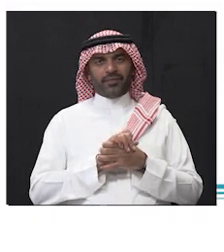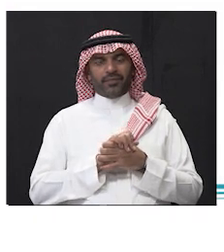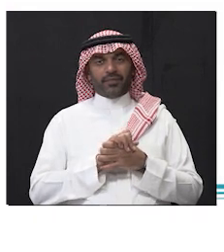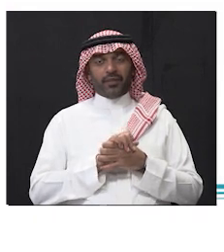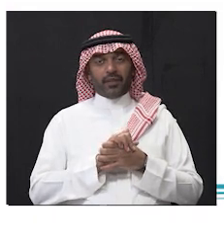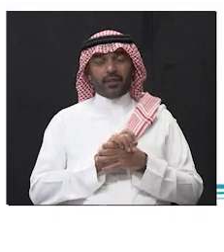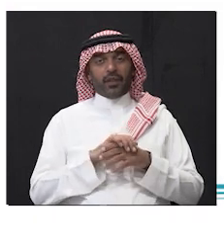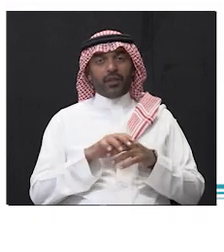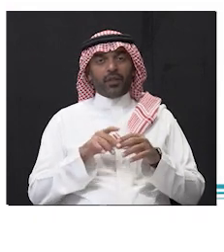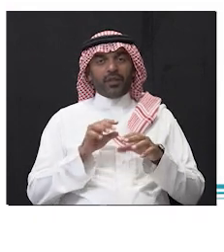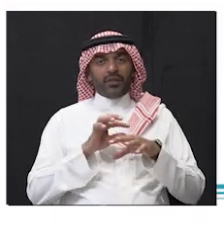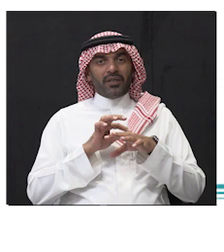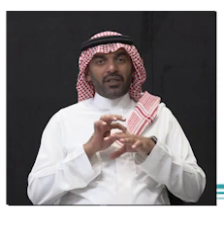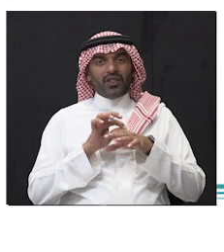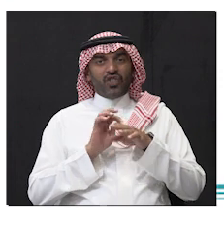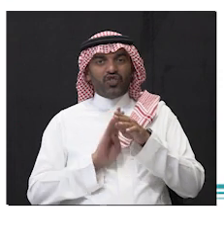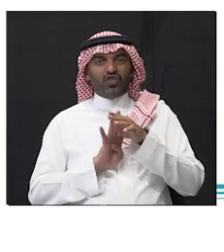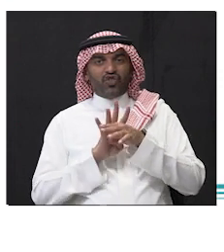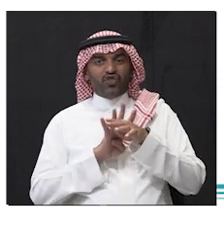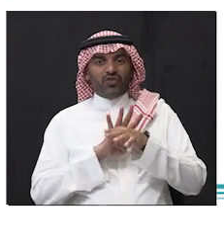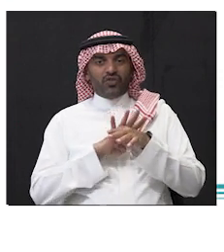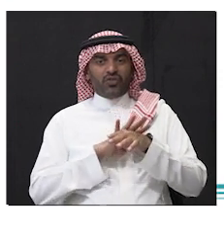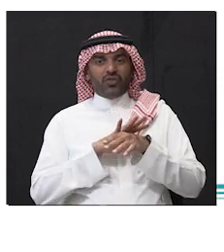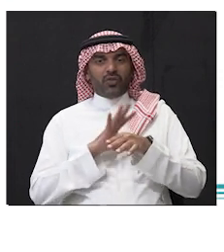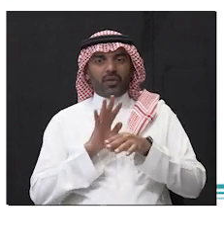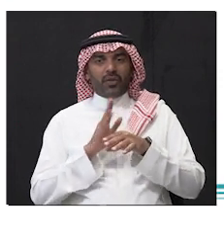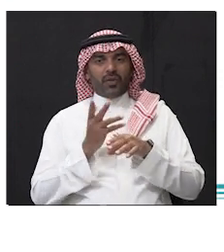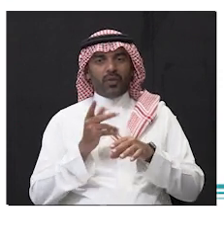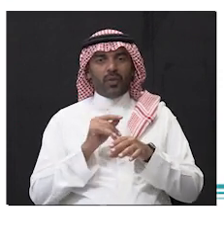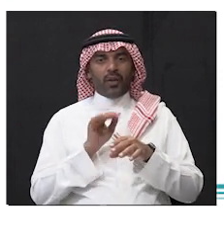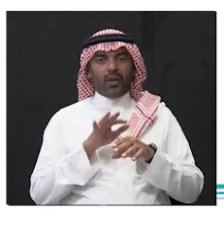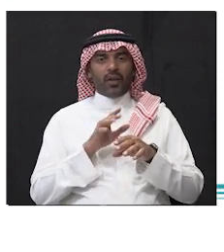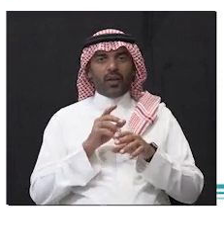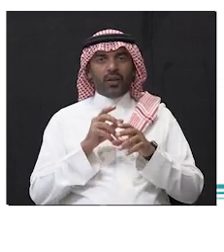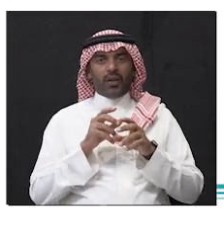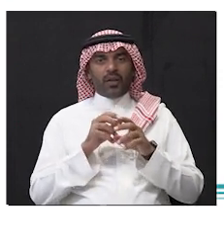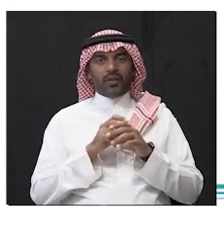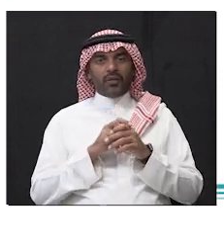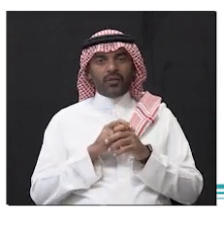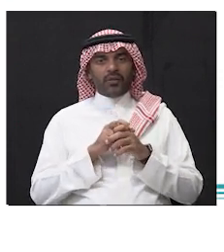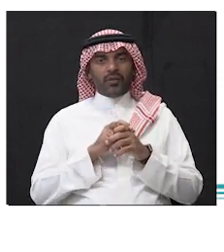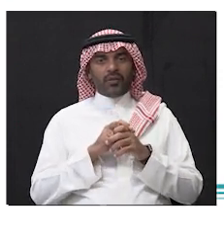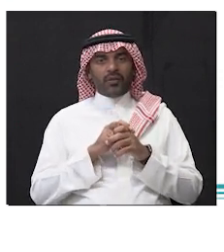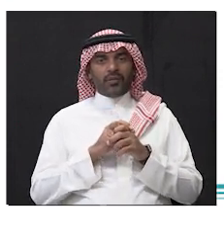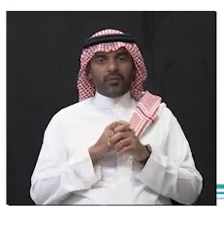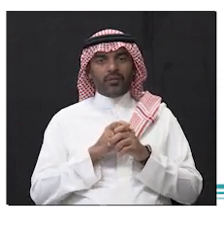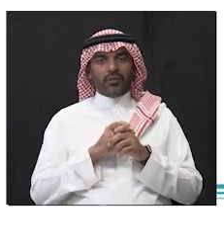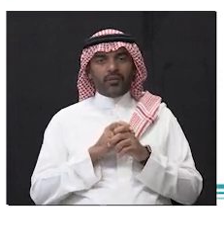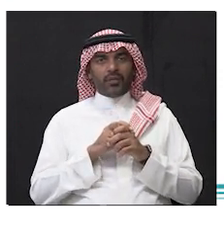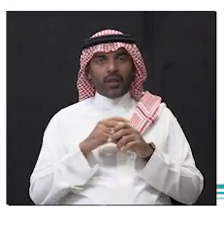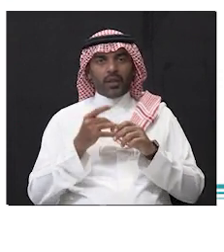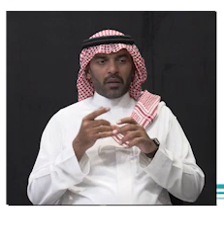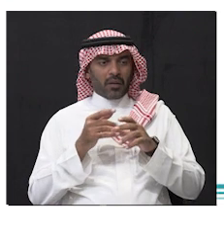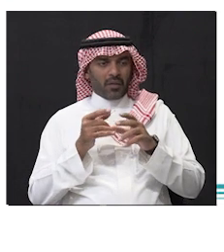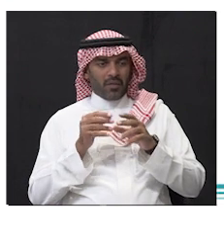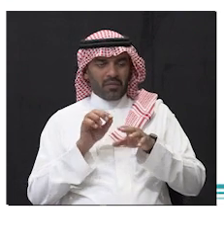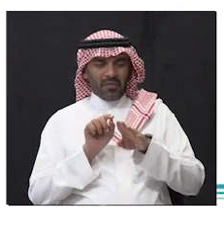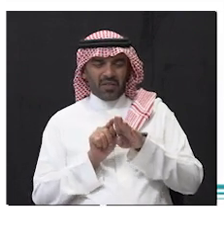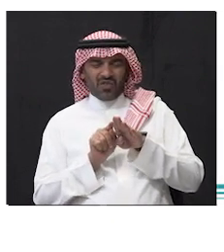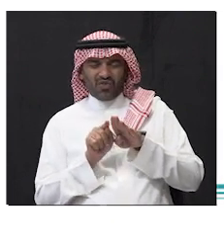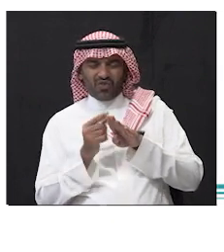من شوكيات الجلد التي تعوض الأجزاء التالفة، من شوكيات الجلد التي تعوض الأجزاء